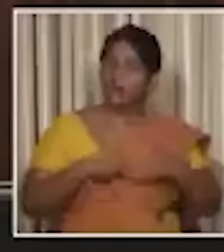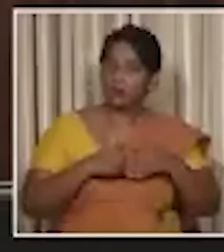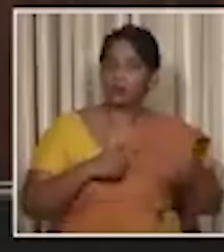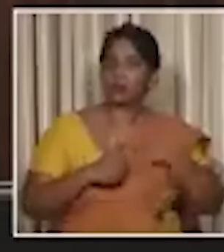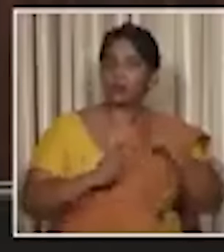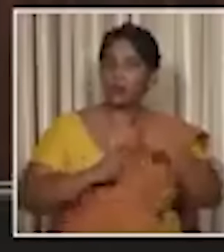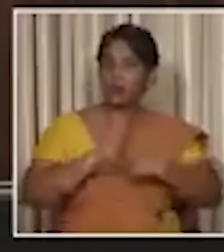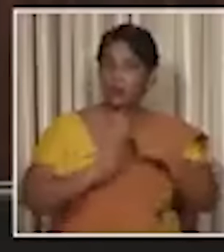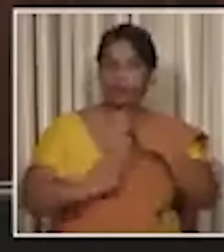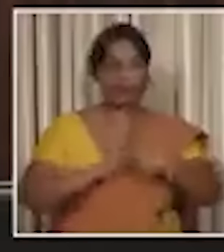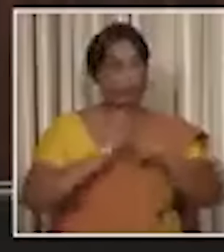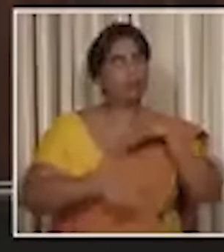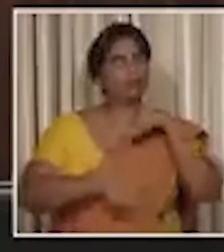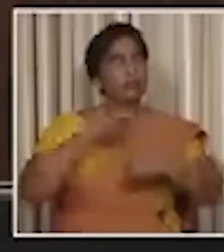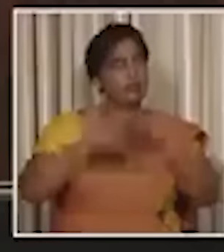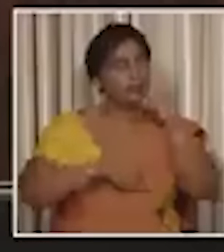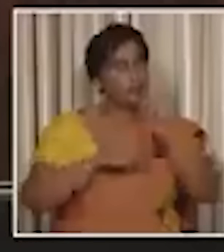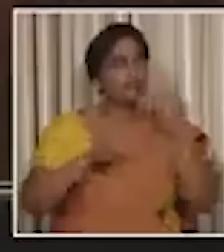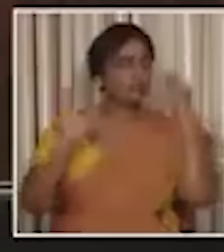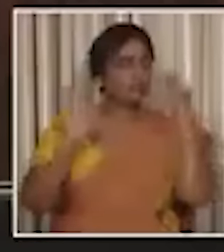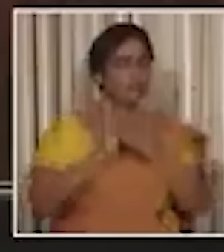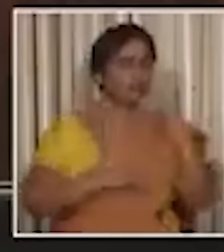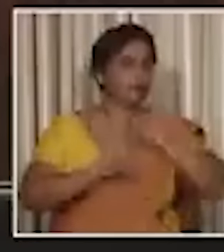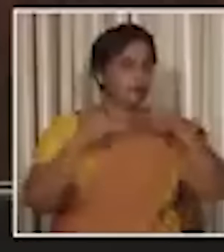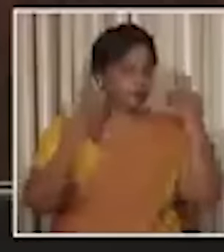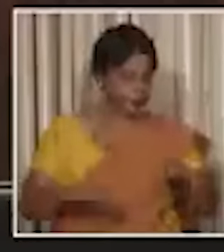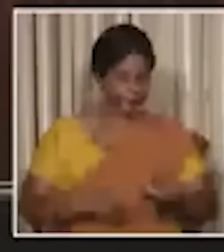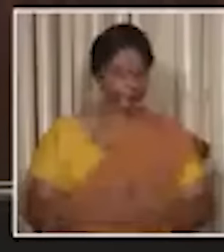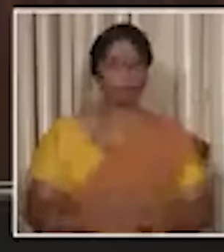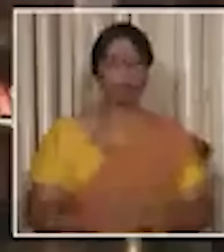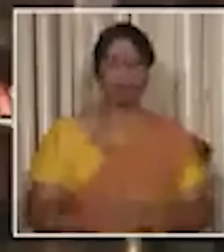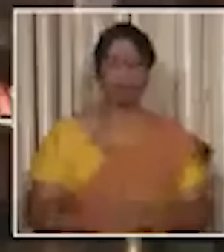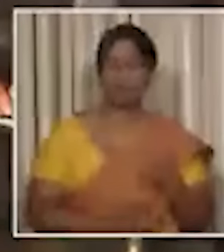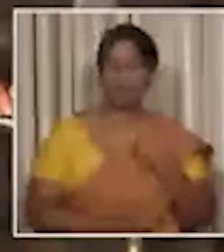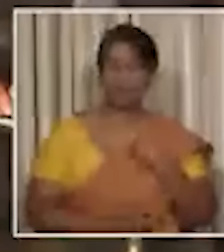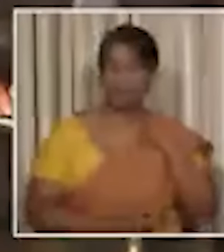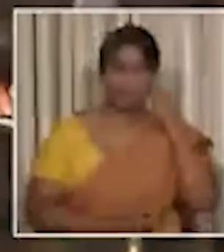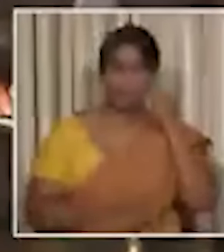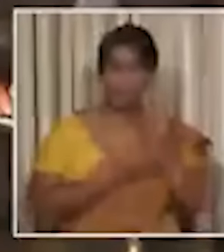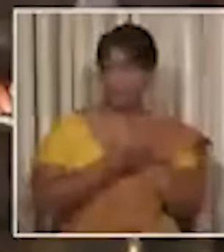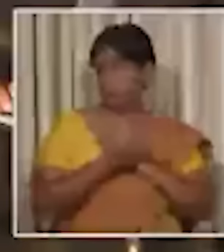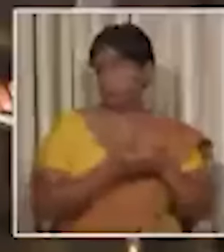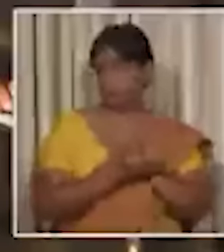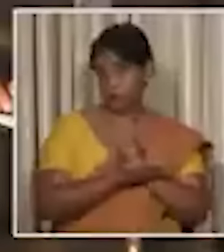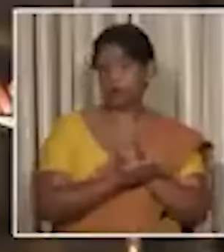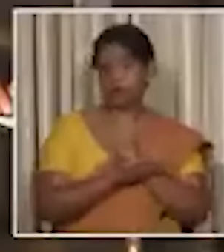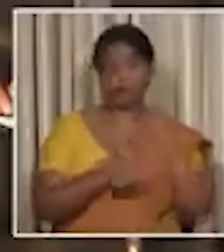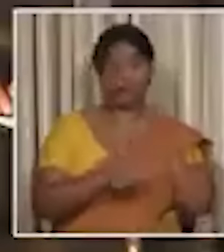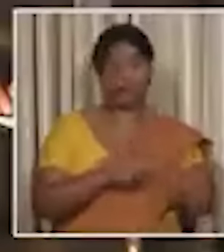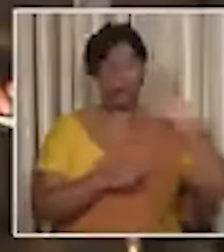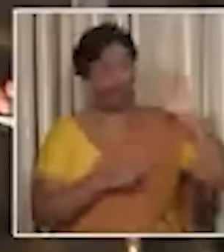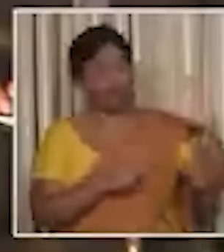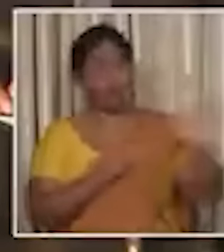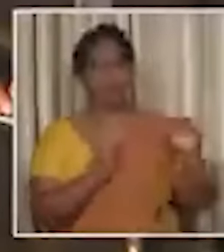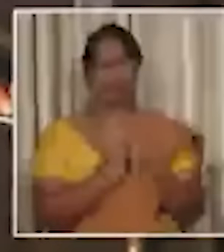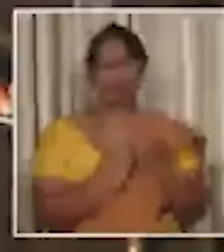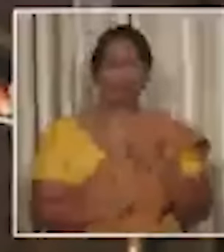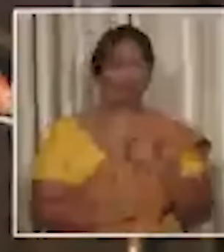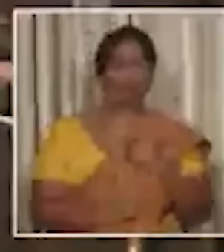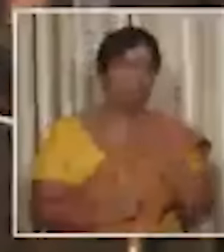பிரஜைக்கும் நியாயமான வகையில் உணவு, கல்வி, வாழ்வதற்கான வீடு, வருமான மட்டம் மற்றும்